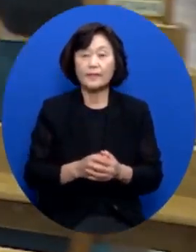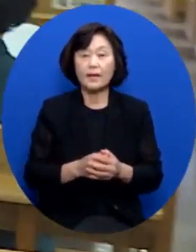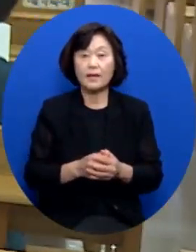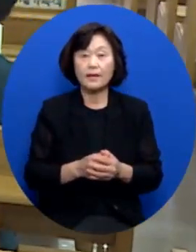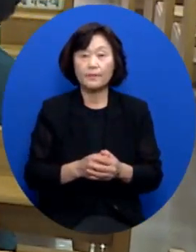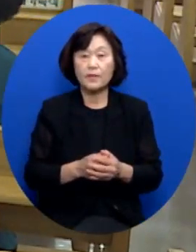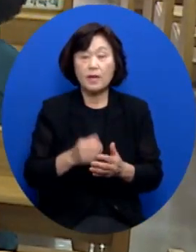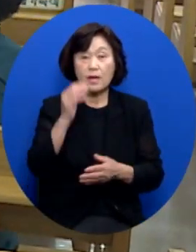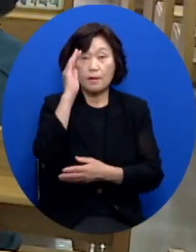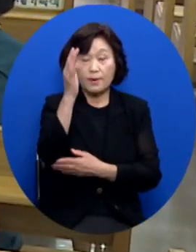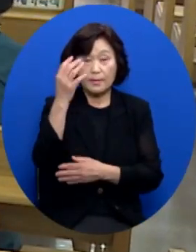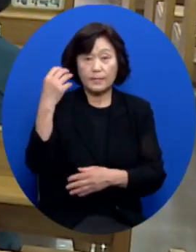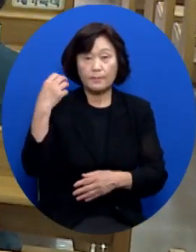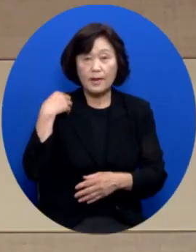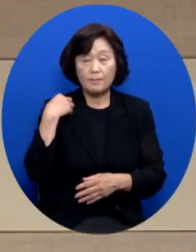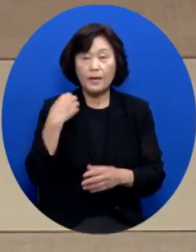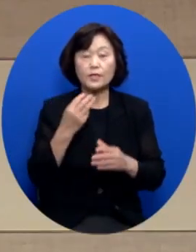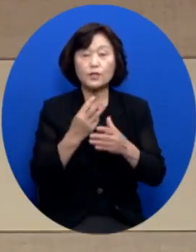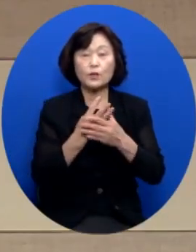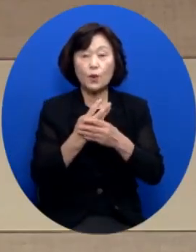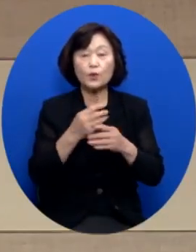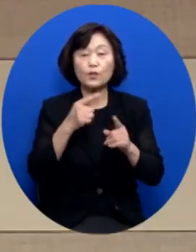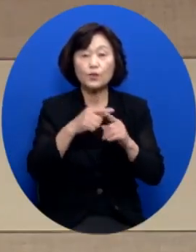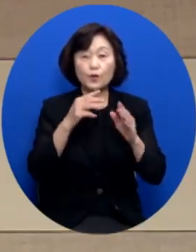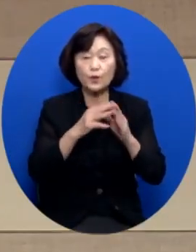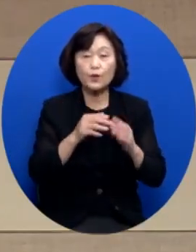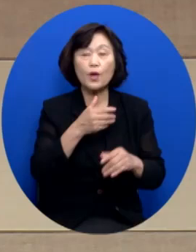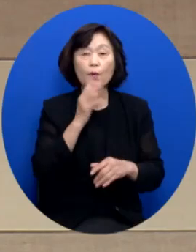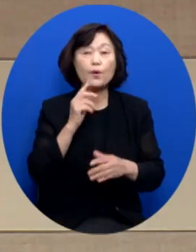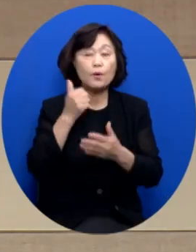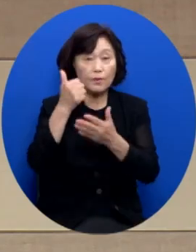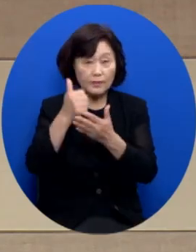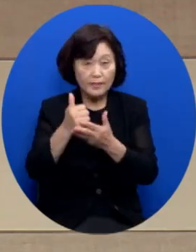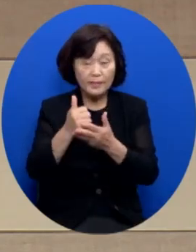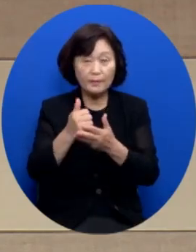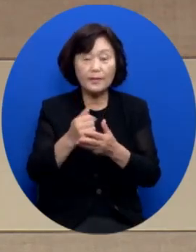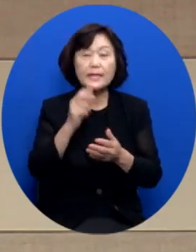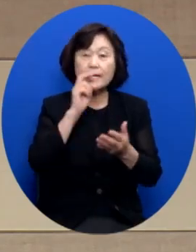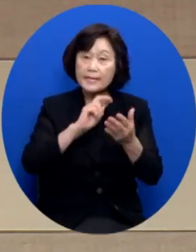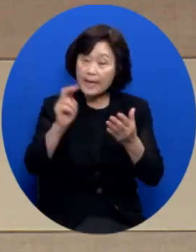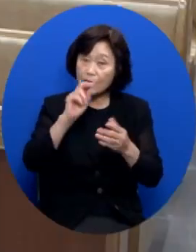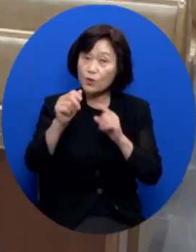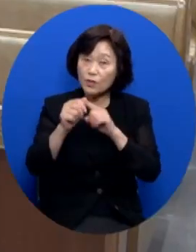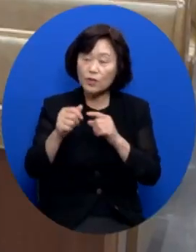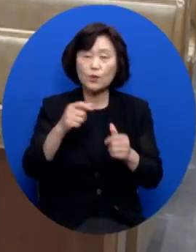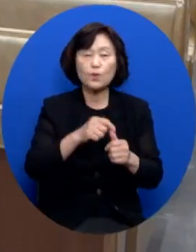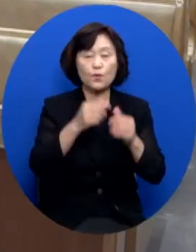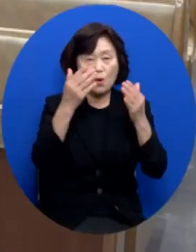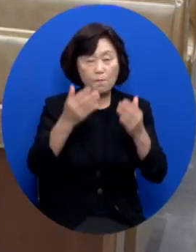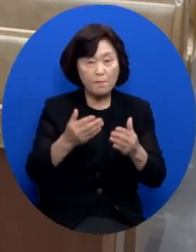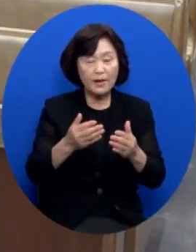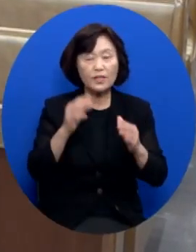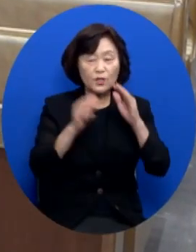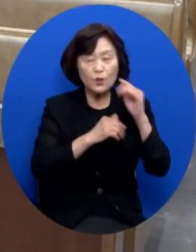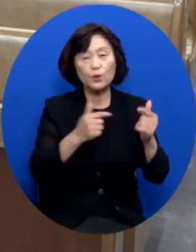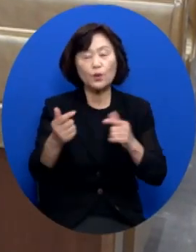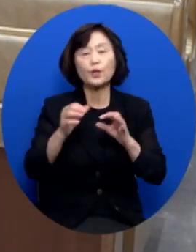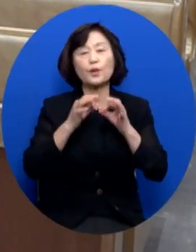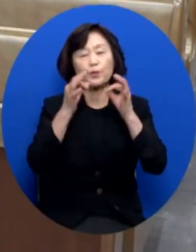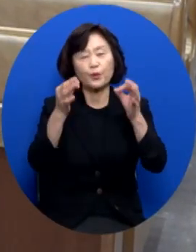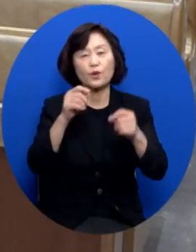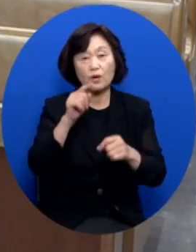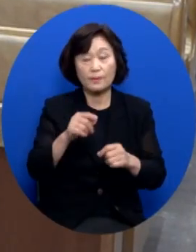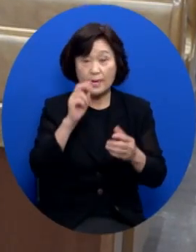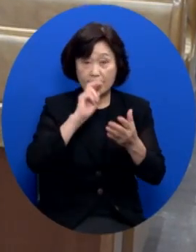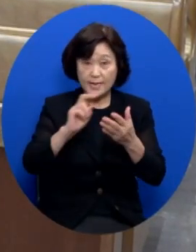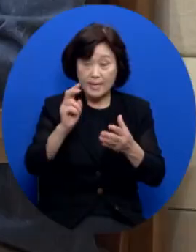예배에서 말씀을 전한 온천교회 안용훈 원로 목사는 찬송은 구원받은 성도가 할 수 있는 것이라며 찬양을